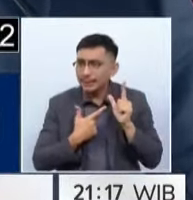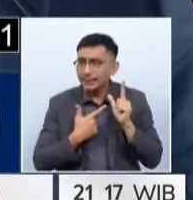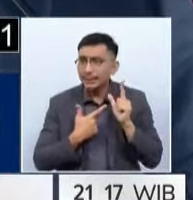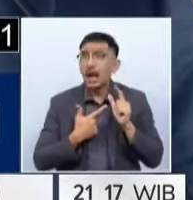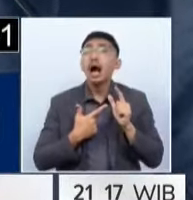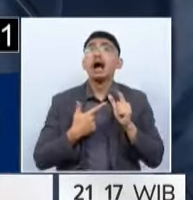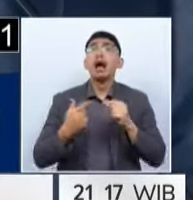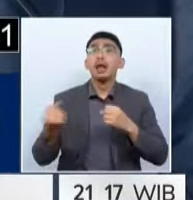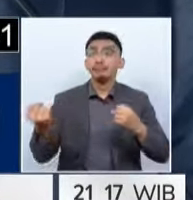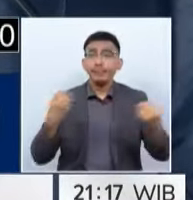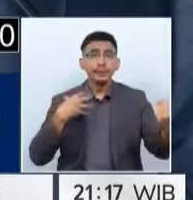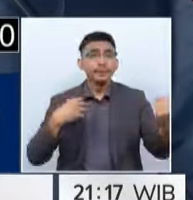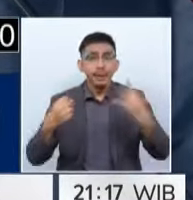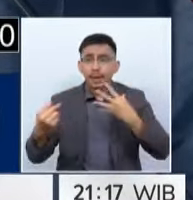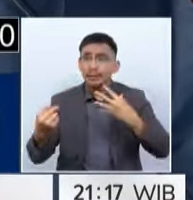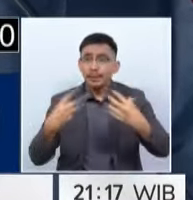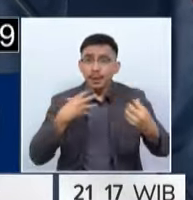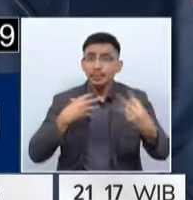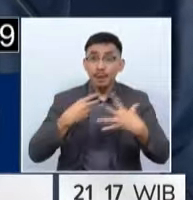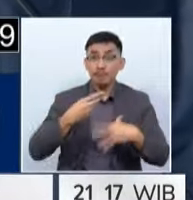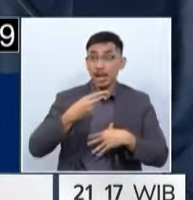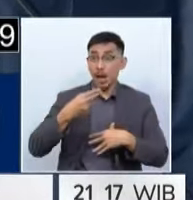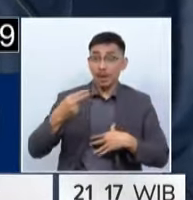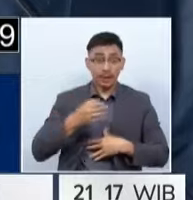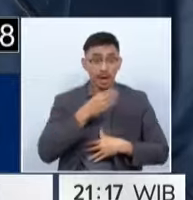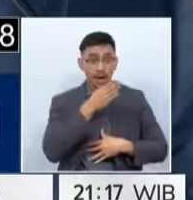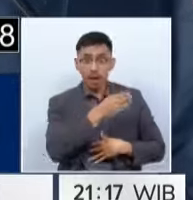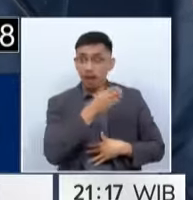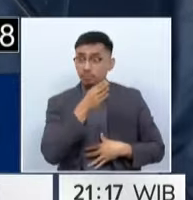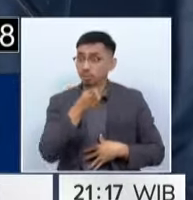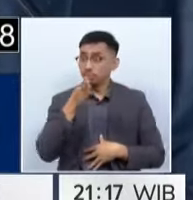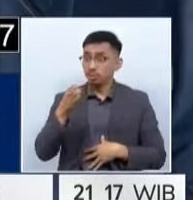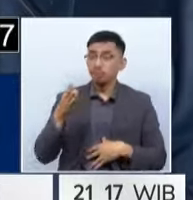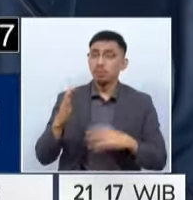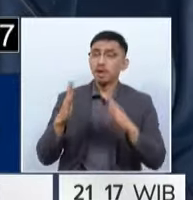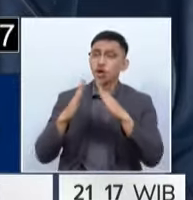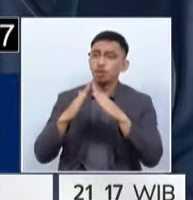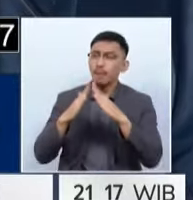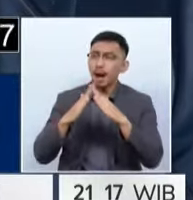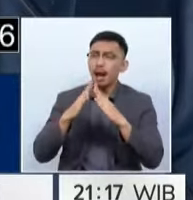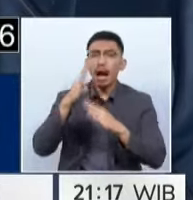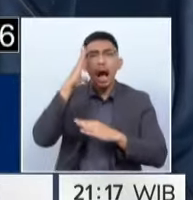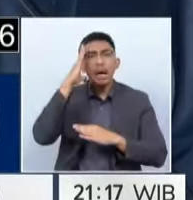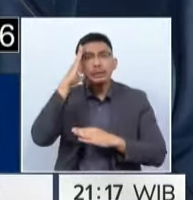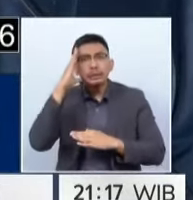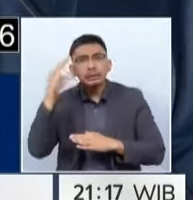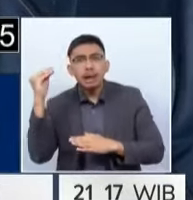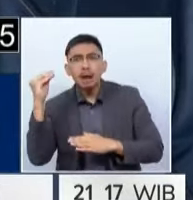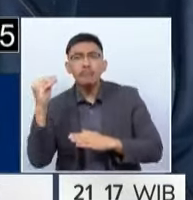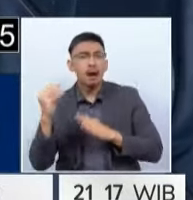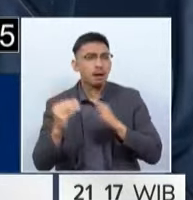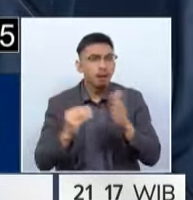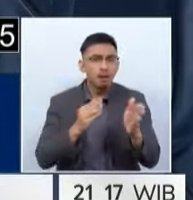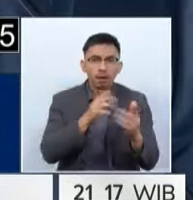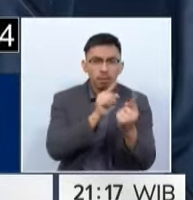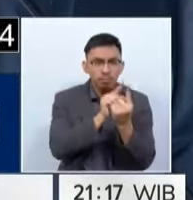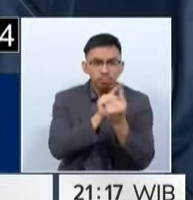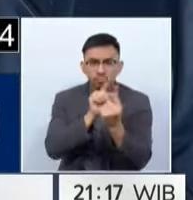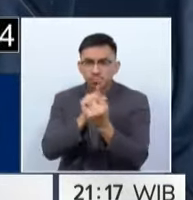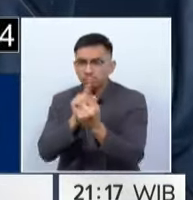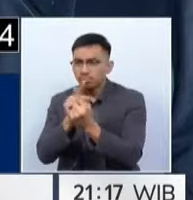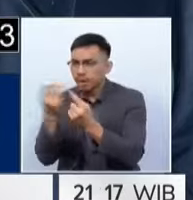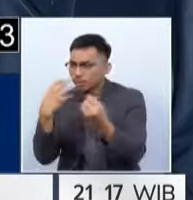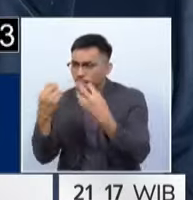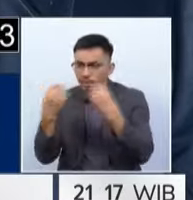Indonesia saya mampir bertemu di rumah-rumah mereka di asrama-asrama mereka Maka kami tidak mau kalau kemudian